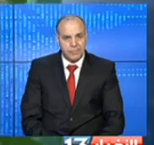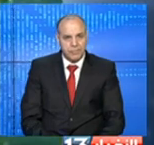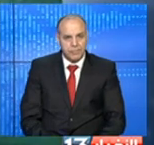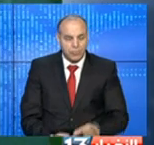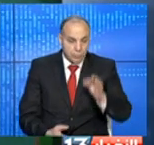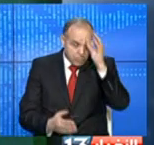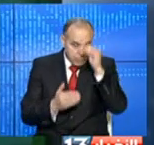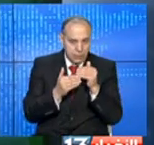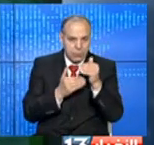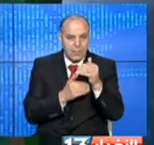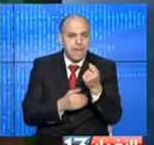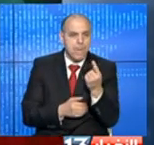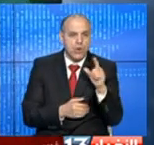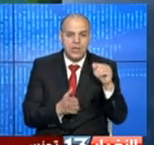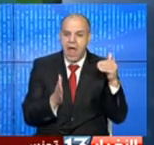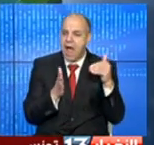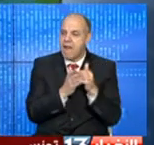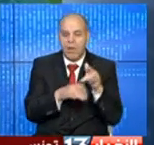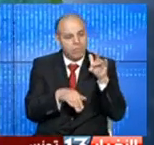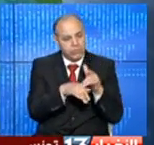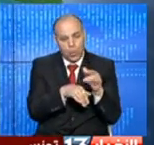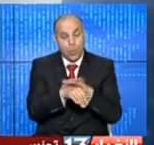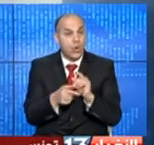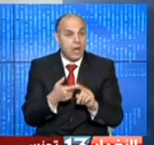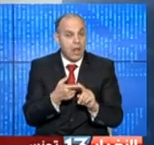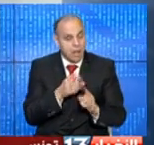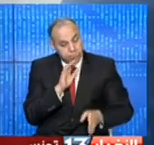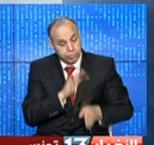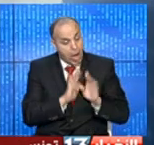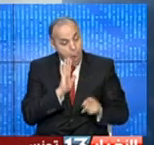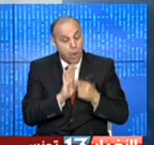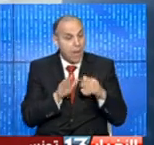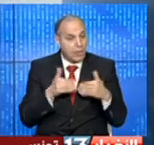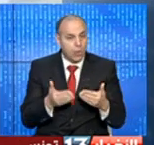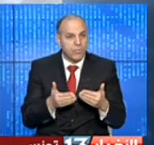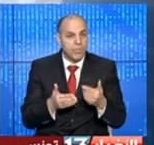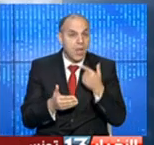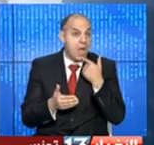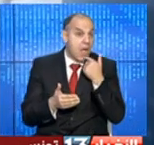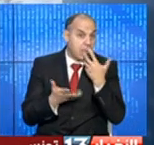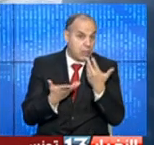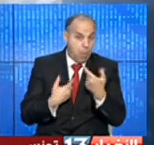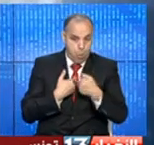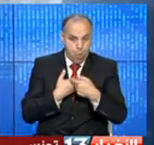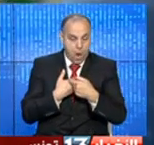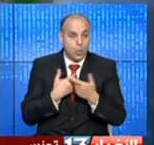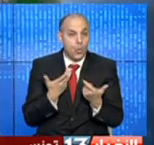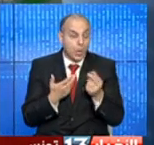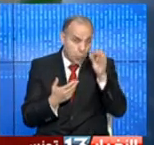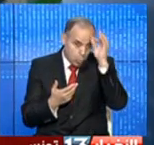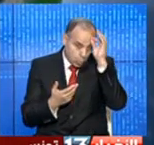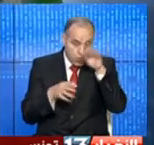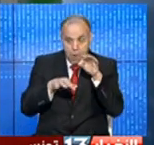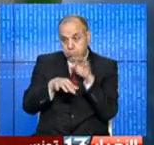تخطى تونس عتبة 120 ألف إصابة بفيروس كورونا منذ ظهور الجائحة، وفي الظرف الراهن يشهد الوضع الوبائي بالبلاد